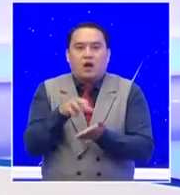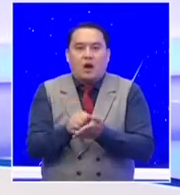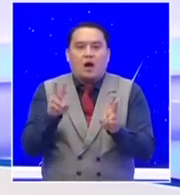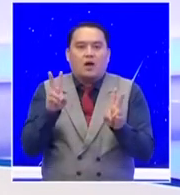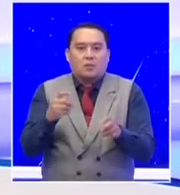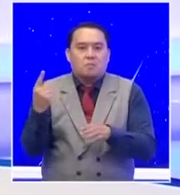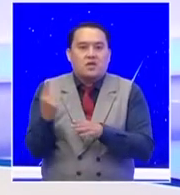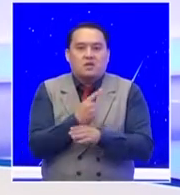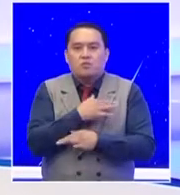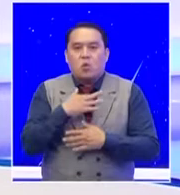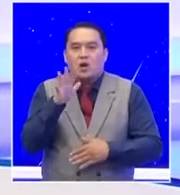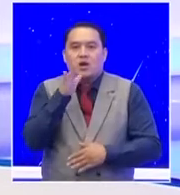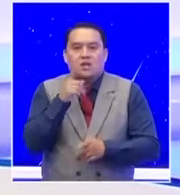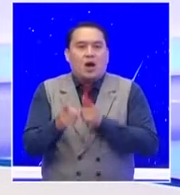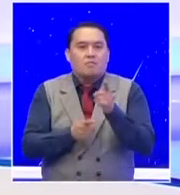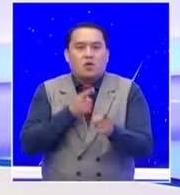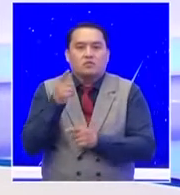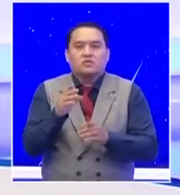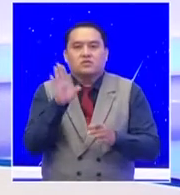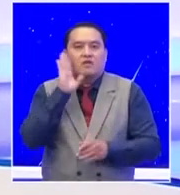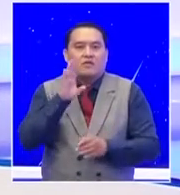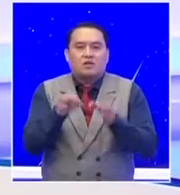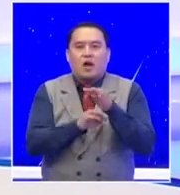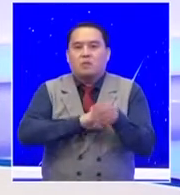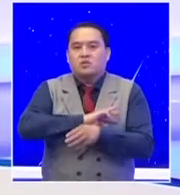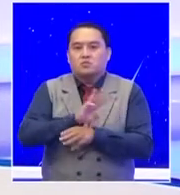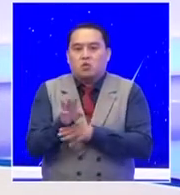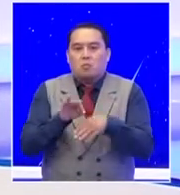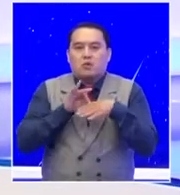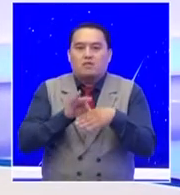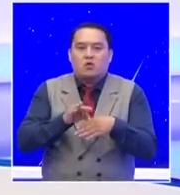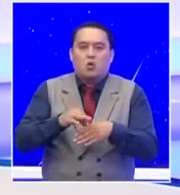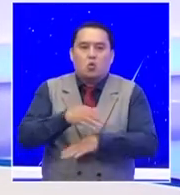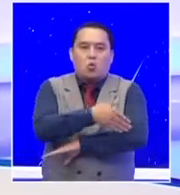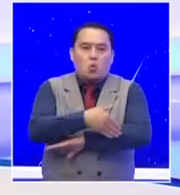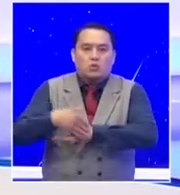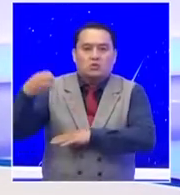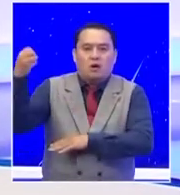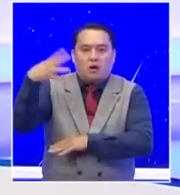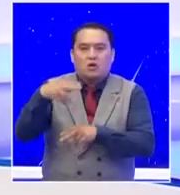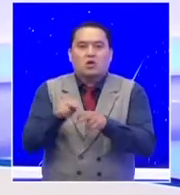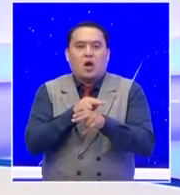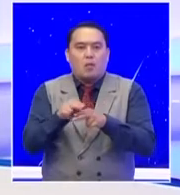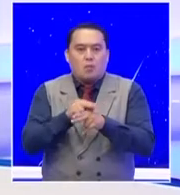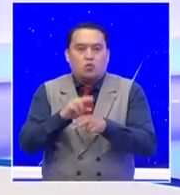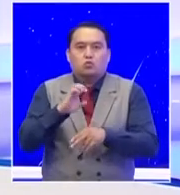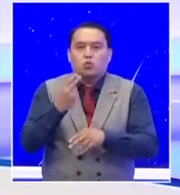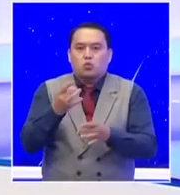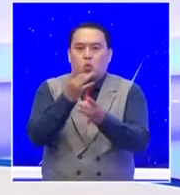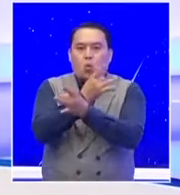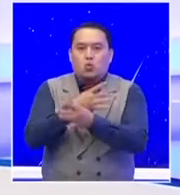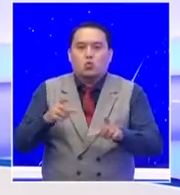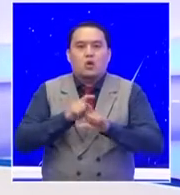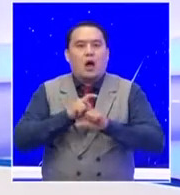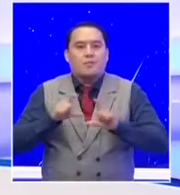занятости», впервые за много лет обновят систему водоснабжения, проведут уличное освещение, отремонтируют социальные и